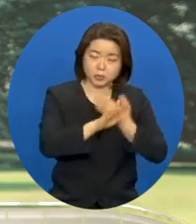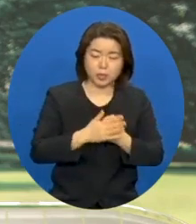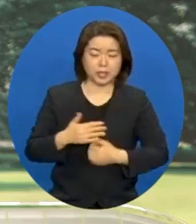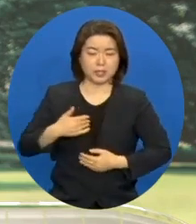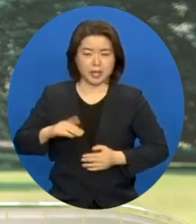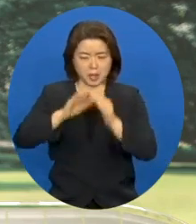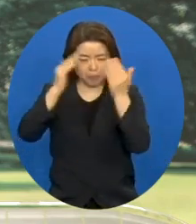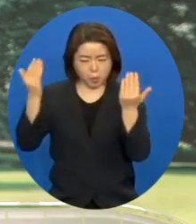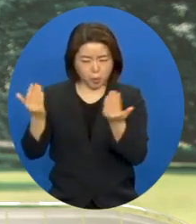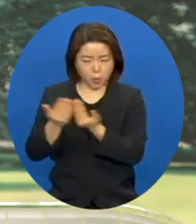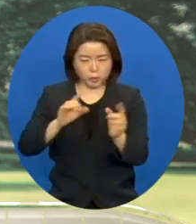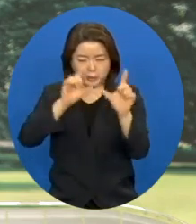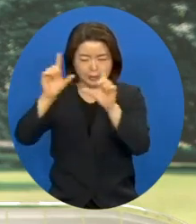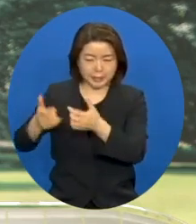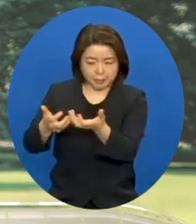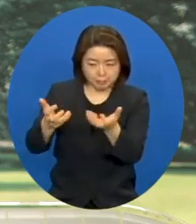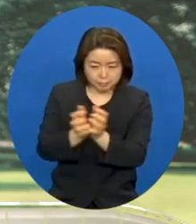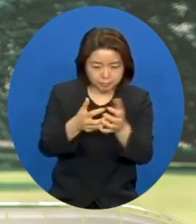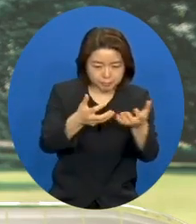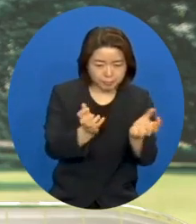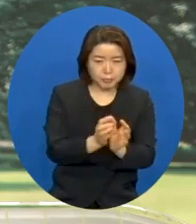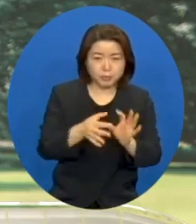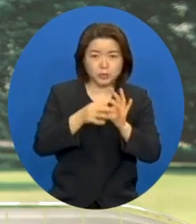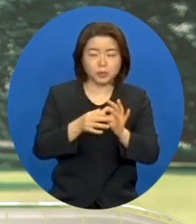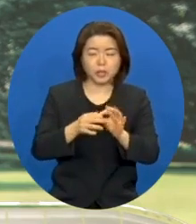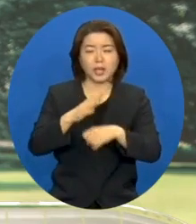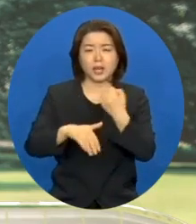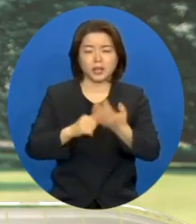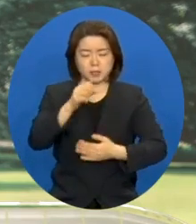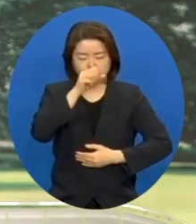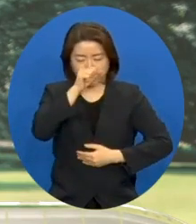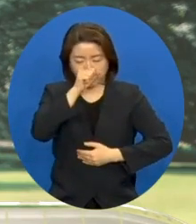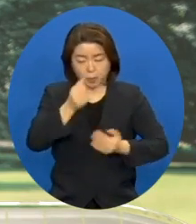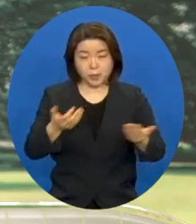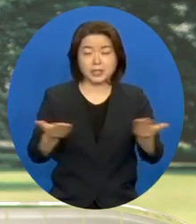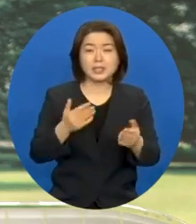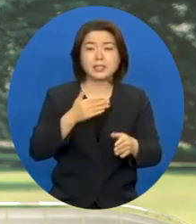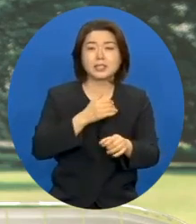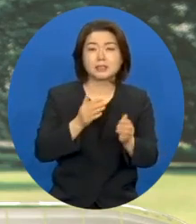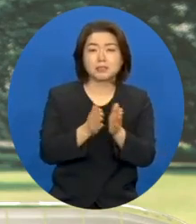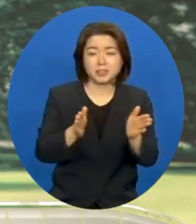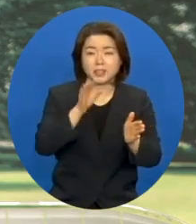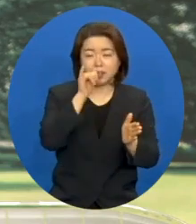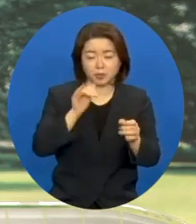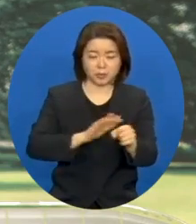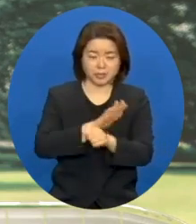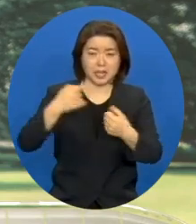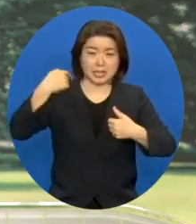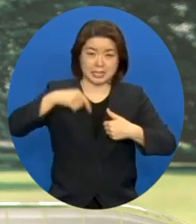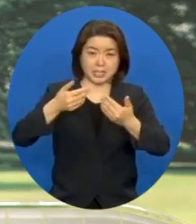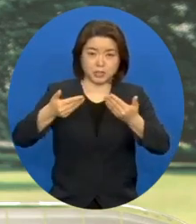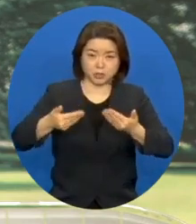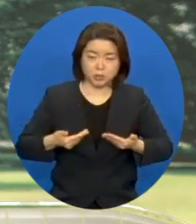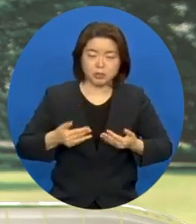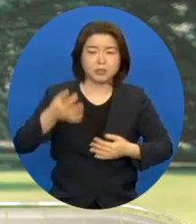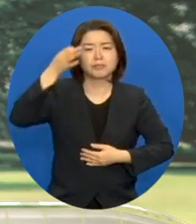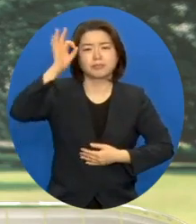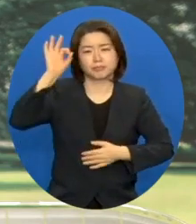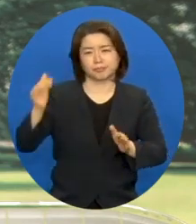삶의 모든 부분을 통해 하나님께서는 선하게 일하셨고 사랑을 가르쳐 주셨음을